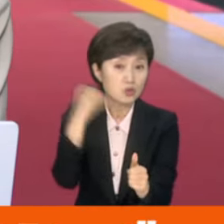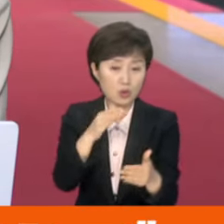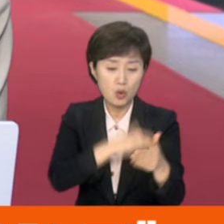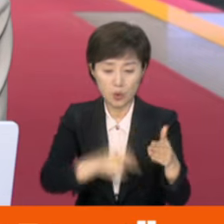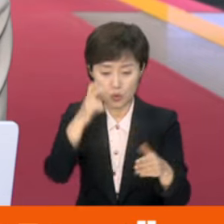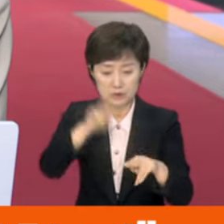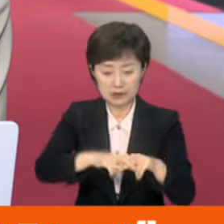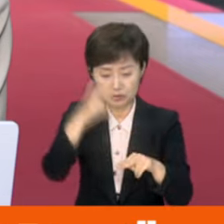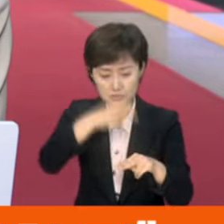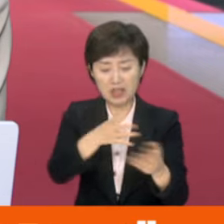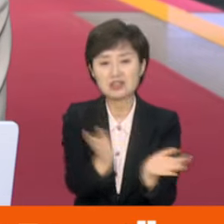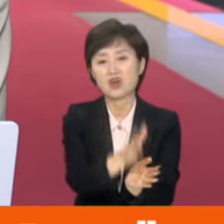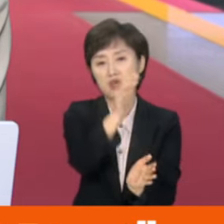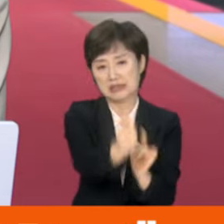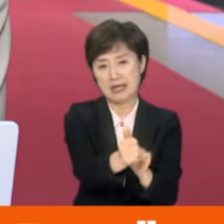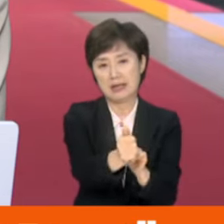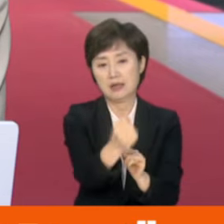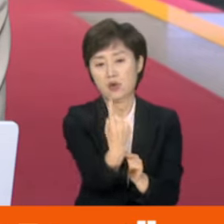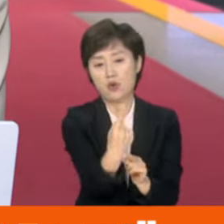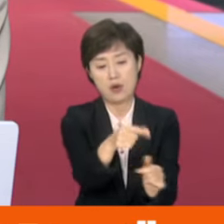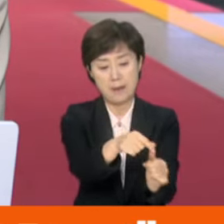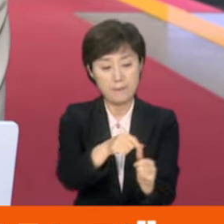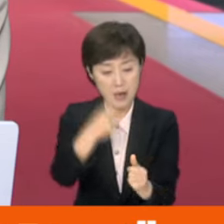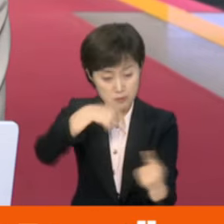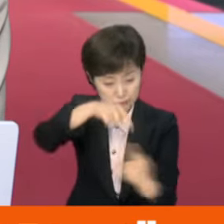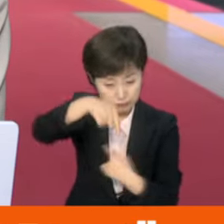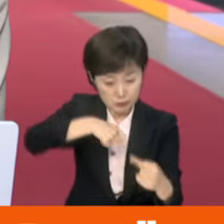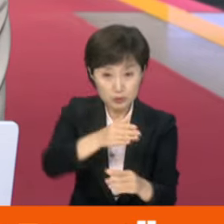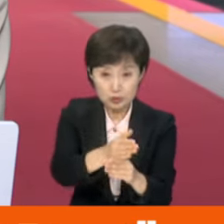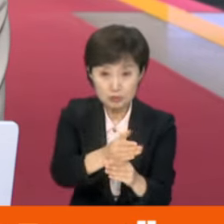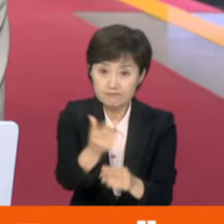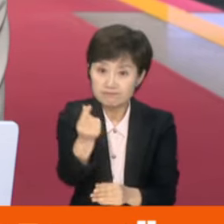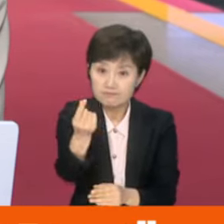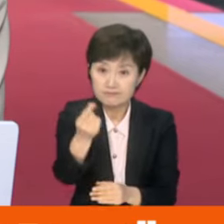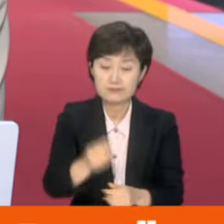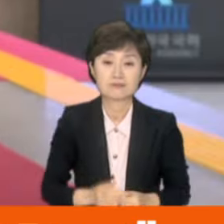고위공직자범죄수사처장 후보자에 대한 인사청문회가 열리고 있죠.